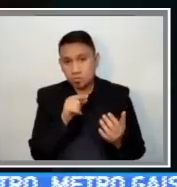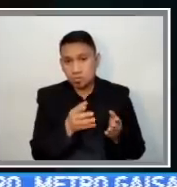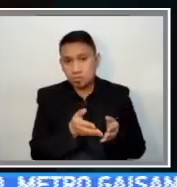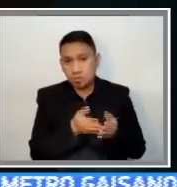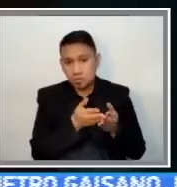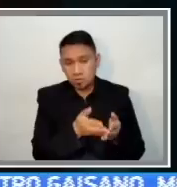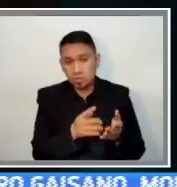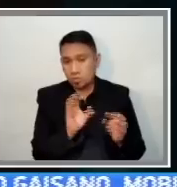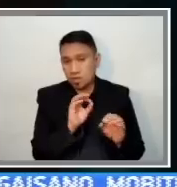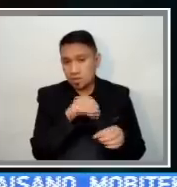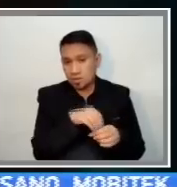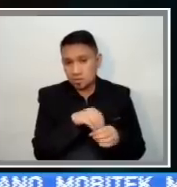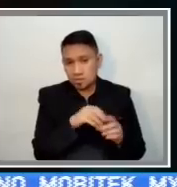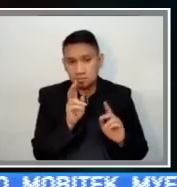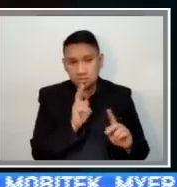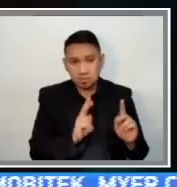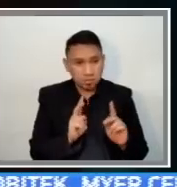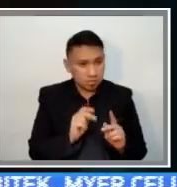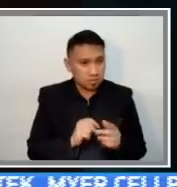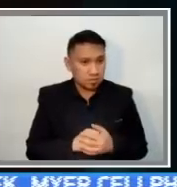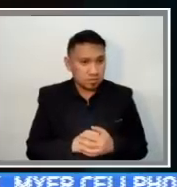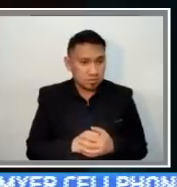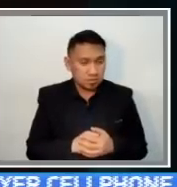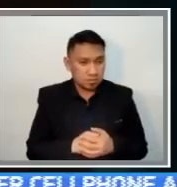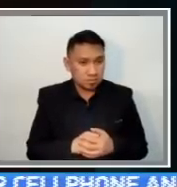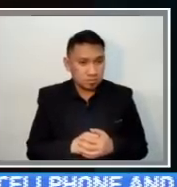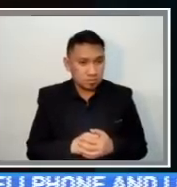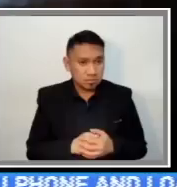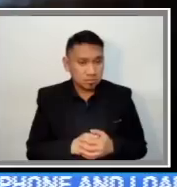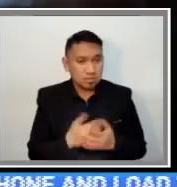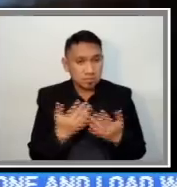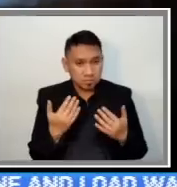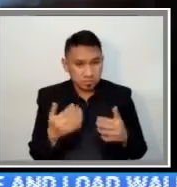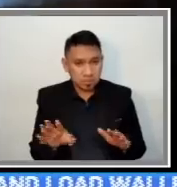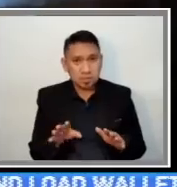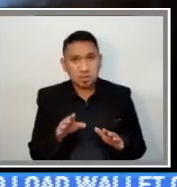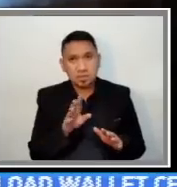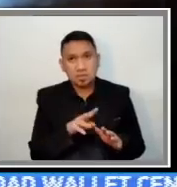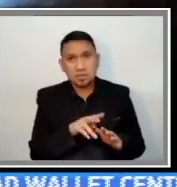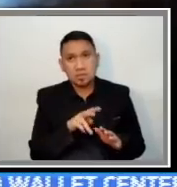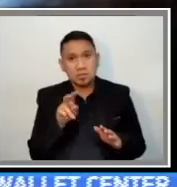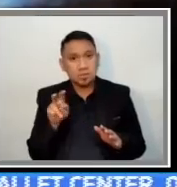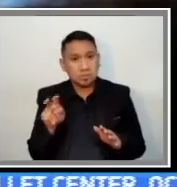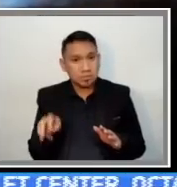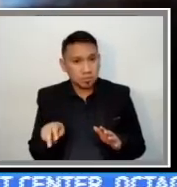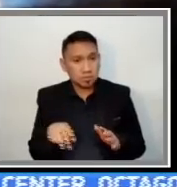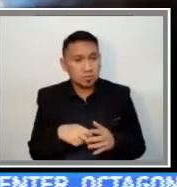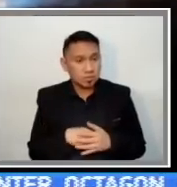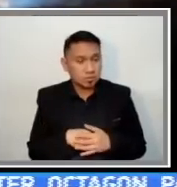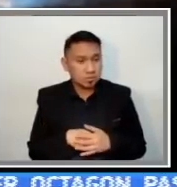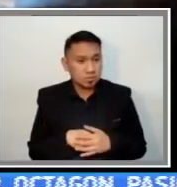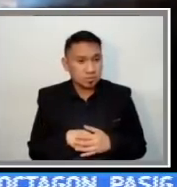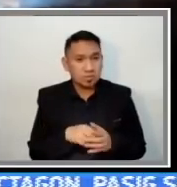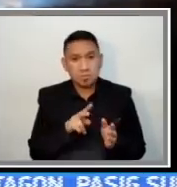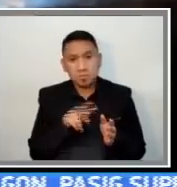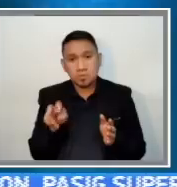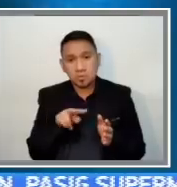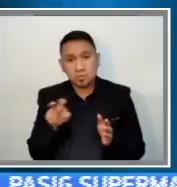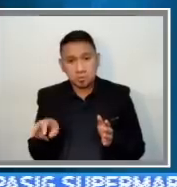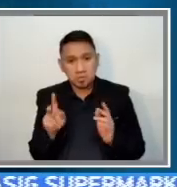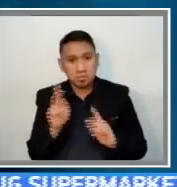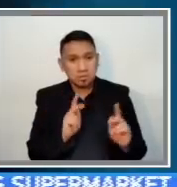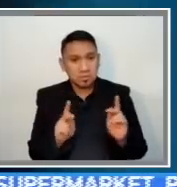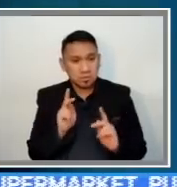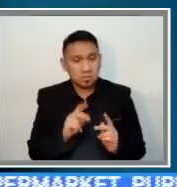ng barko. Bale, nakadaong o nakasadsad to sa dalampasigan ng island